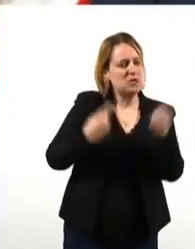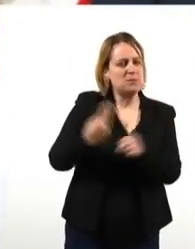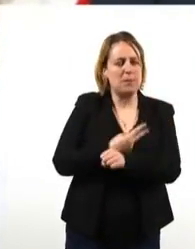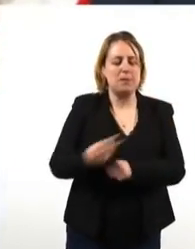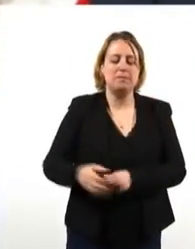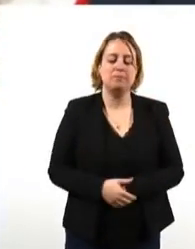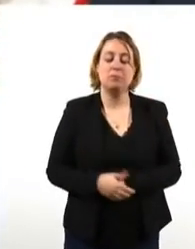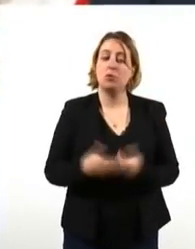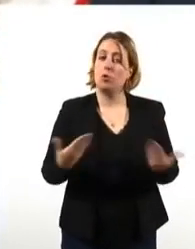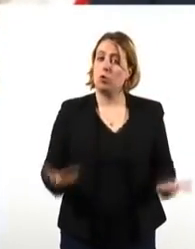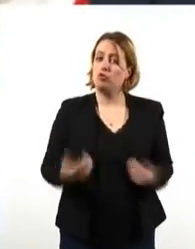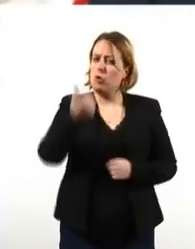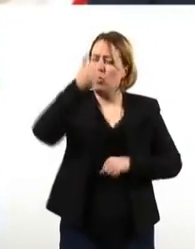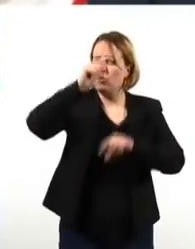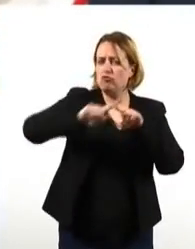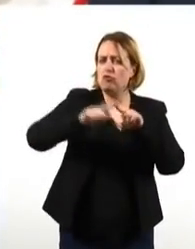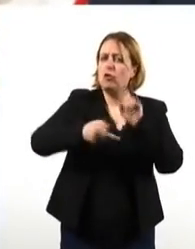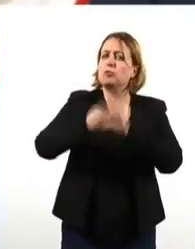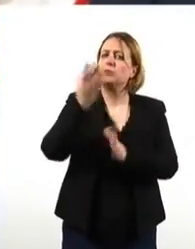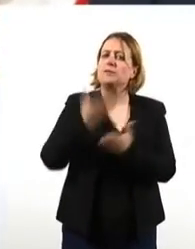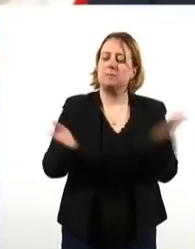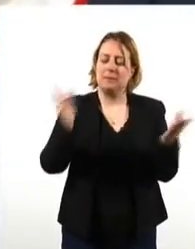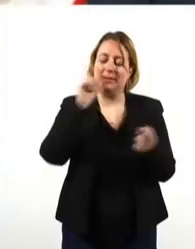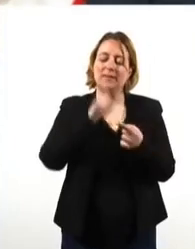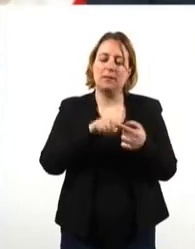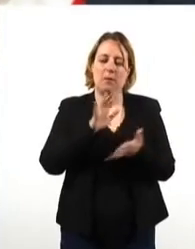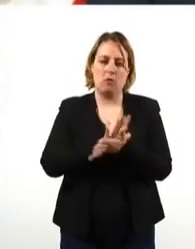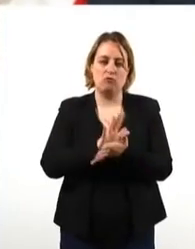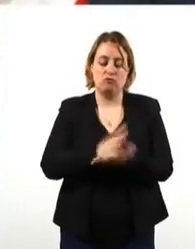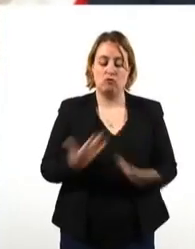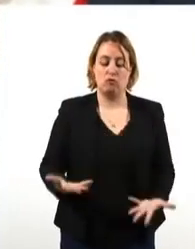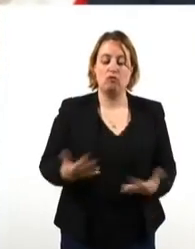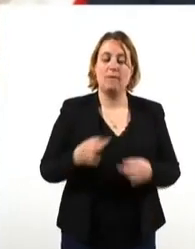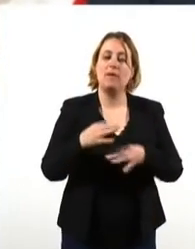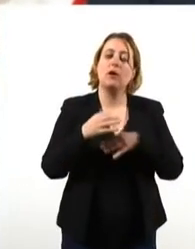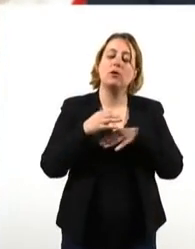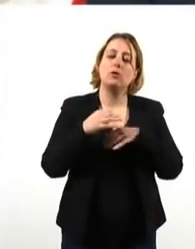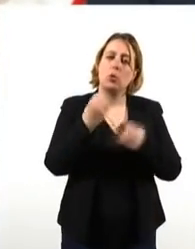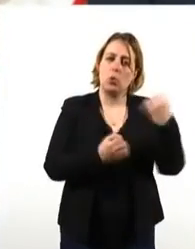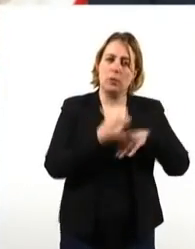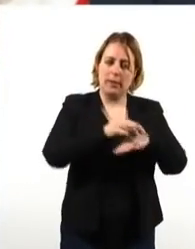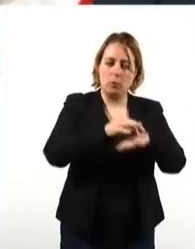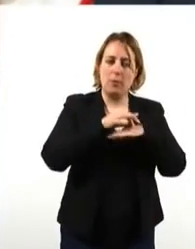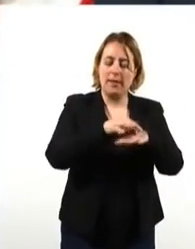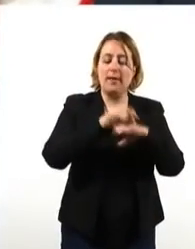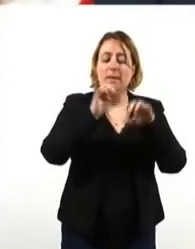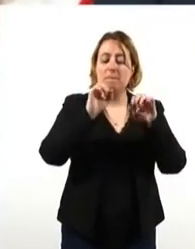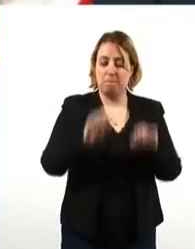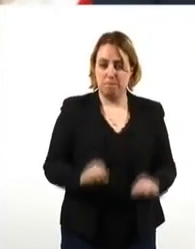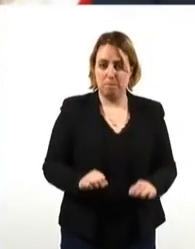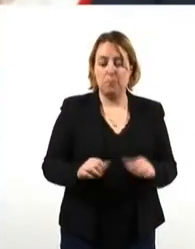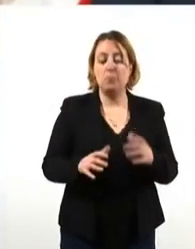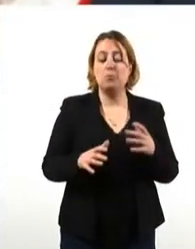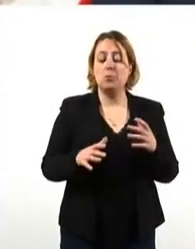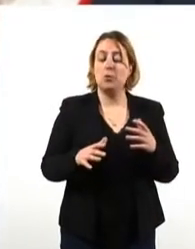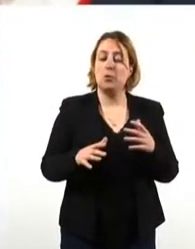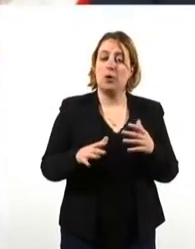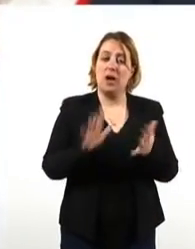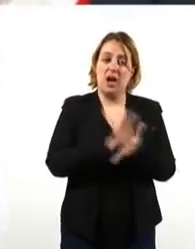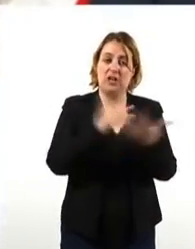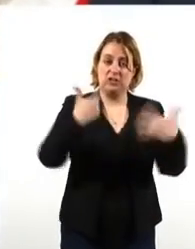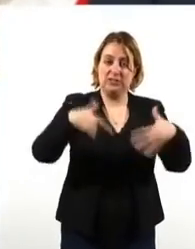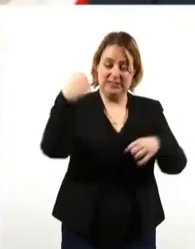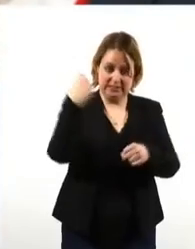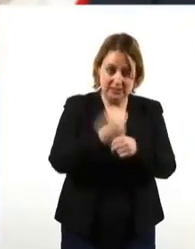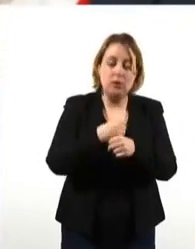déjà simplifié un point qui est important sur l'âge. C'est qu'en conduite accompagnée, on peut passer le permis de conduire, ce qui permet aussi un peu de réduire les délais, dès 17 ans,